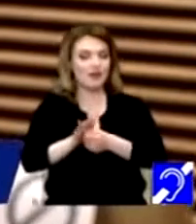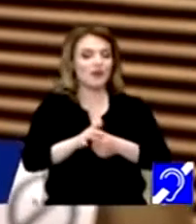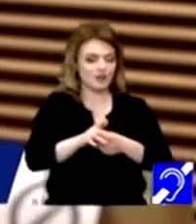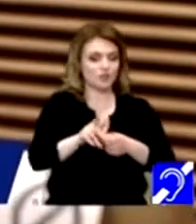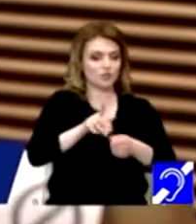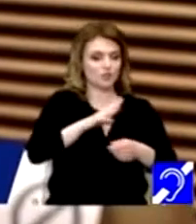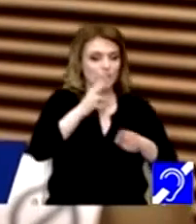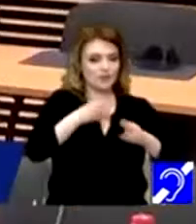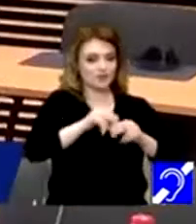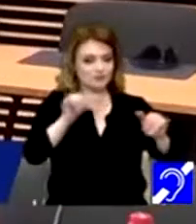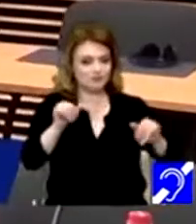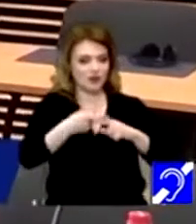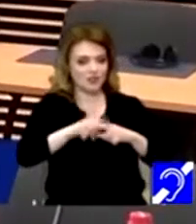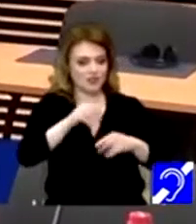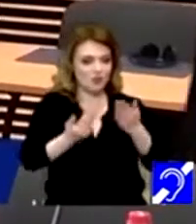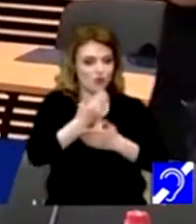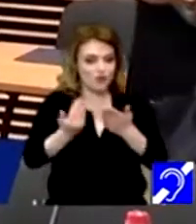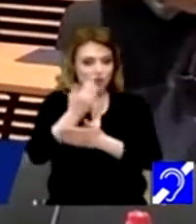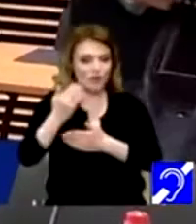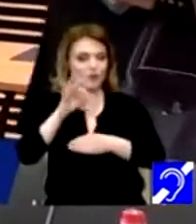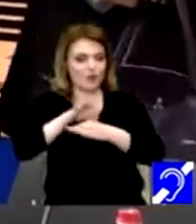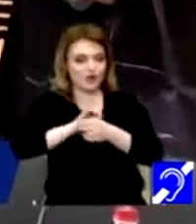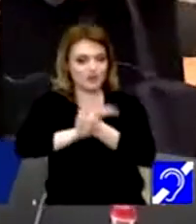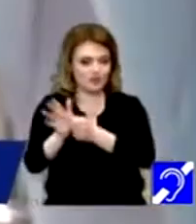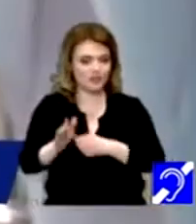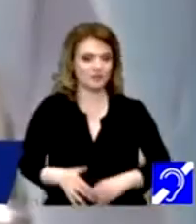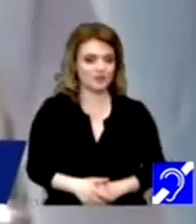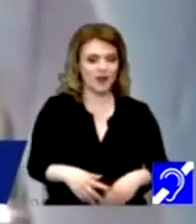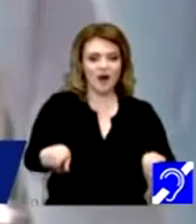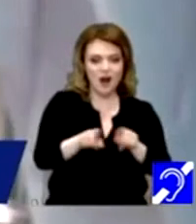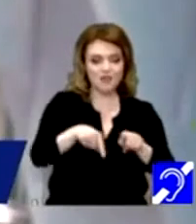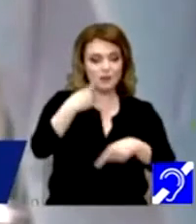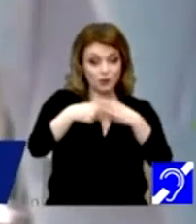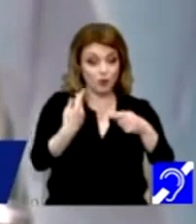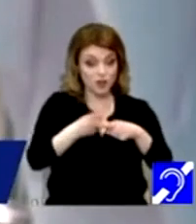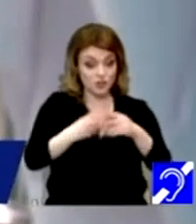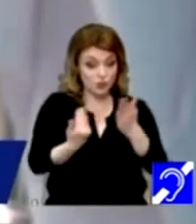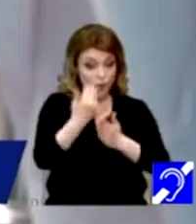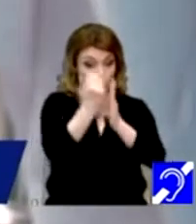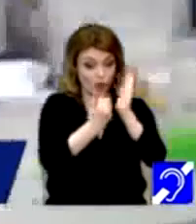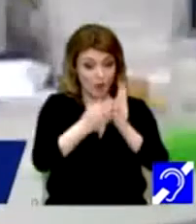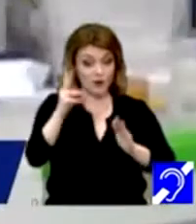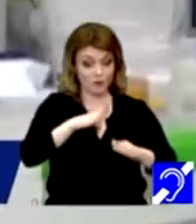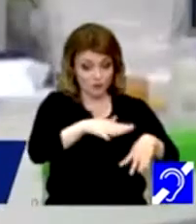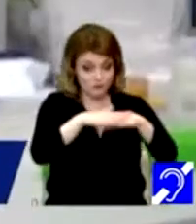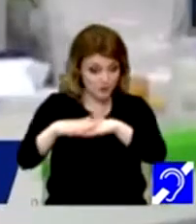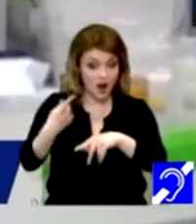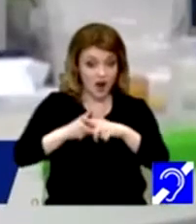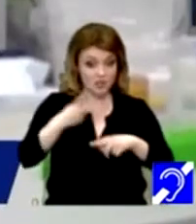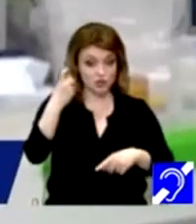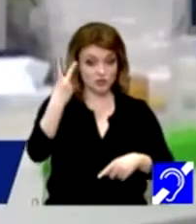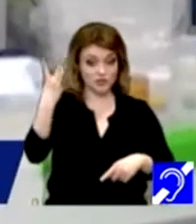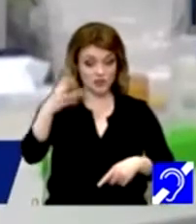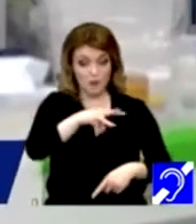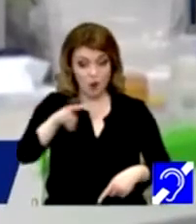actuala pandemie și problemele pe care le provoacă variantele noului coronavirus. Astfel, prin noul program de cercetare al UE va fi sprijinită crearea